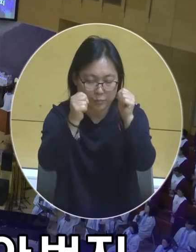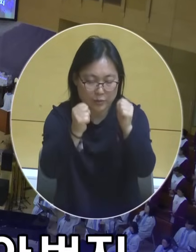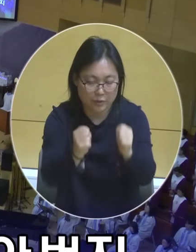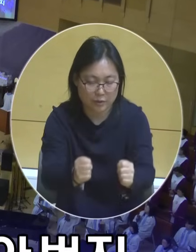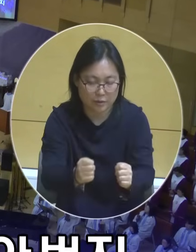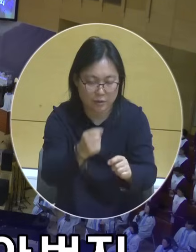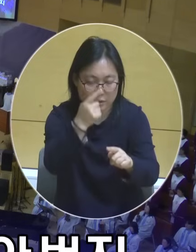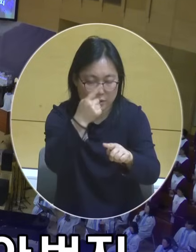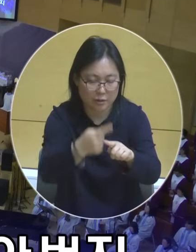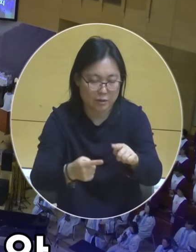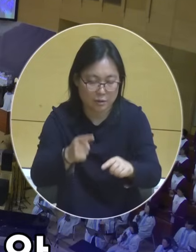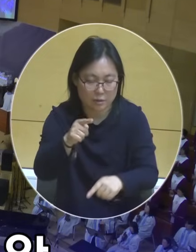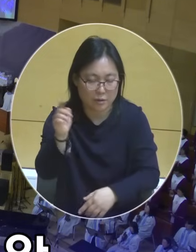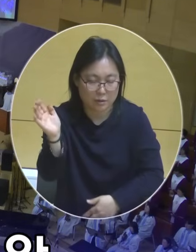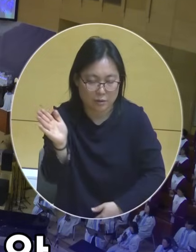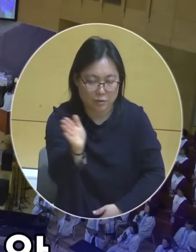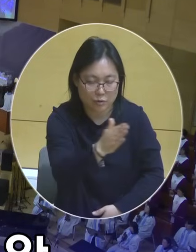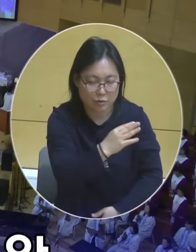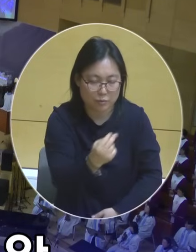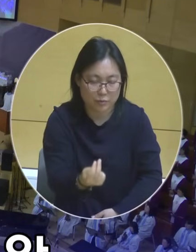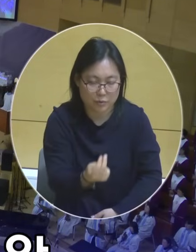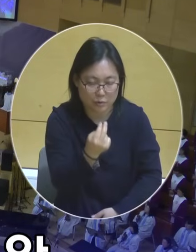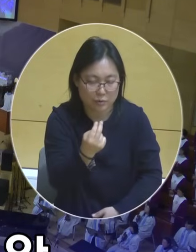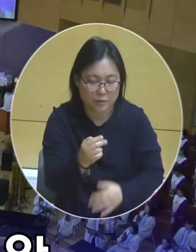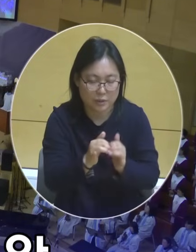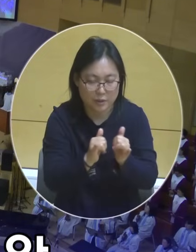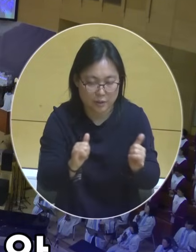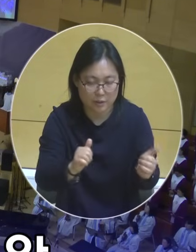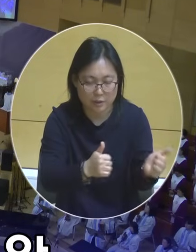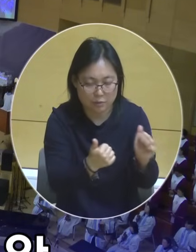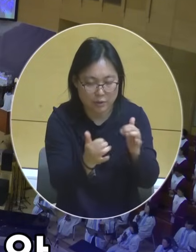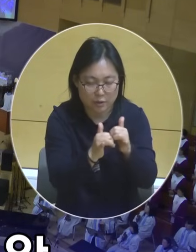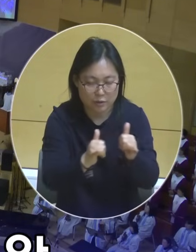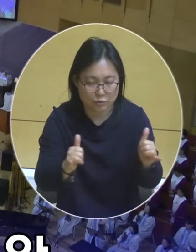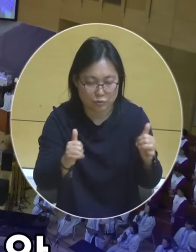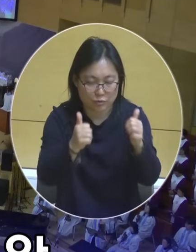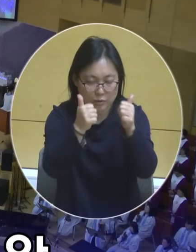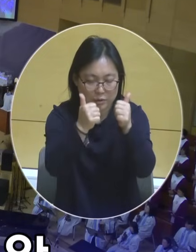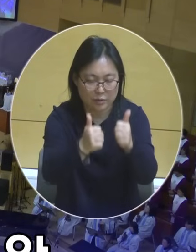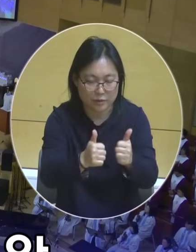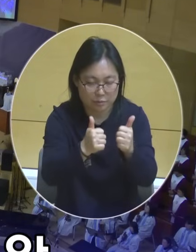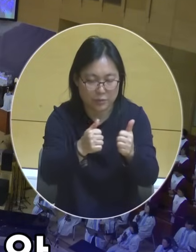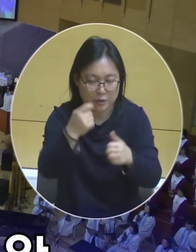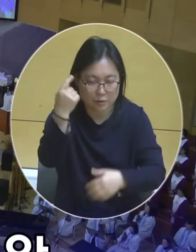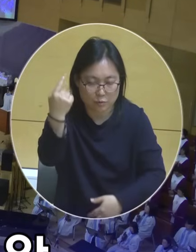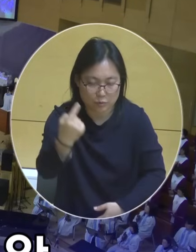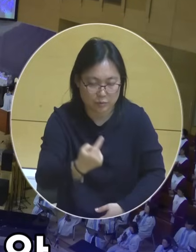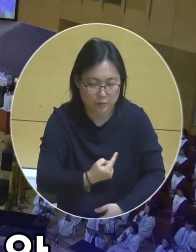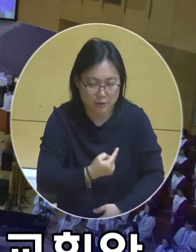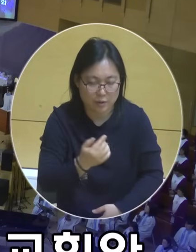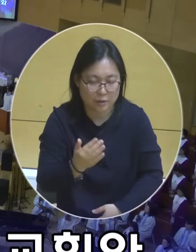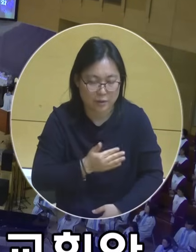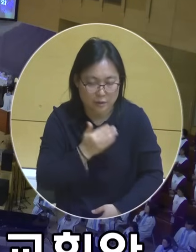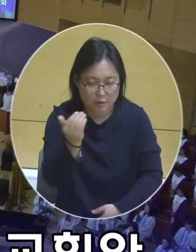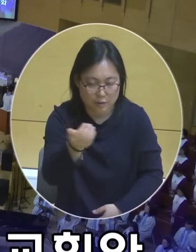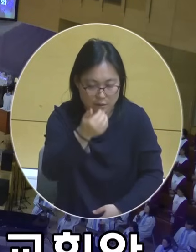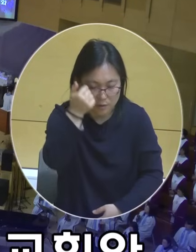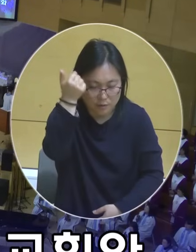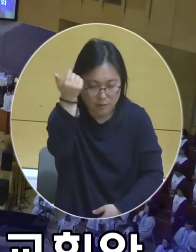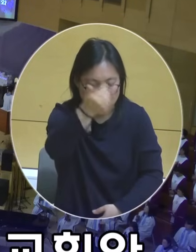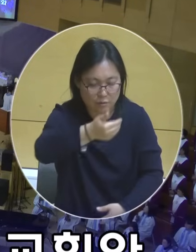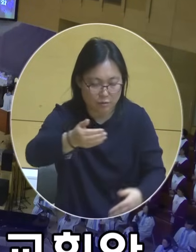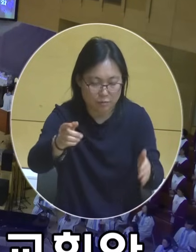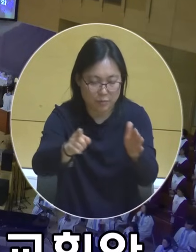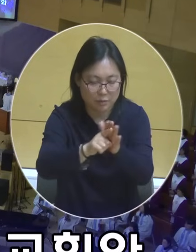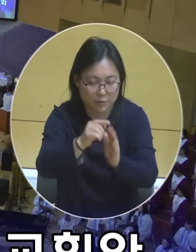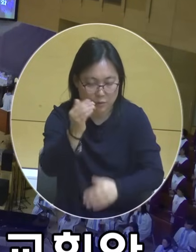하나님 우편에 앉아 계시다가 거기로부터 살아있는 자와 죽은 자를 심판하러 오십니다.